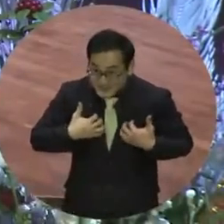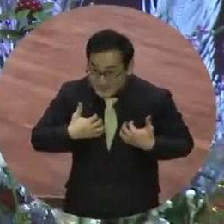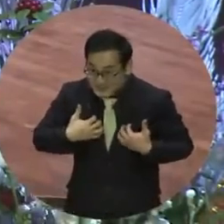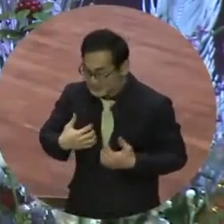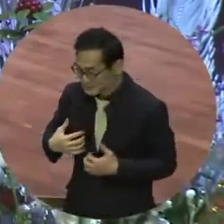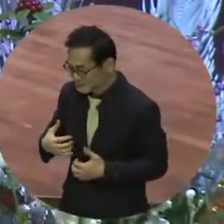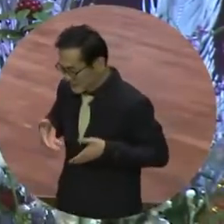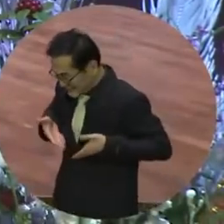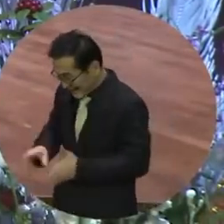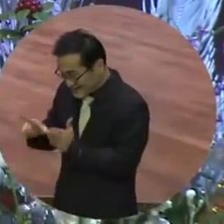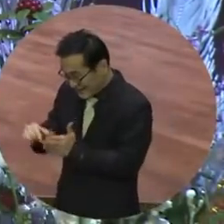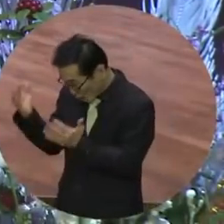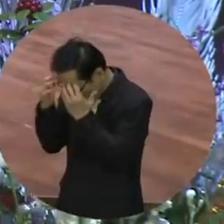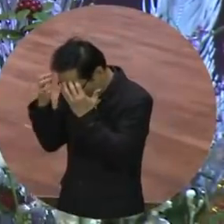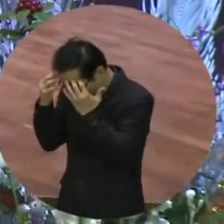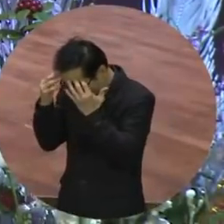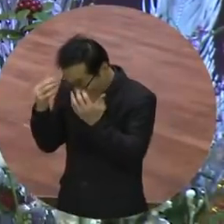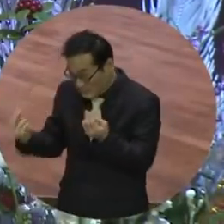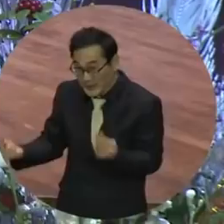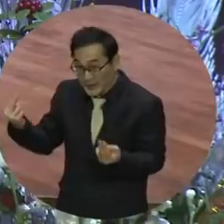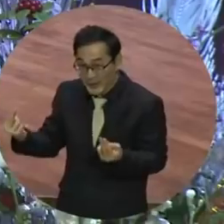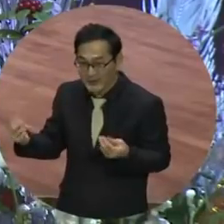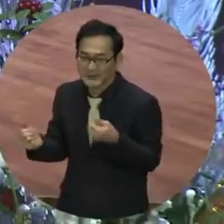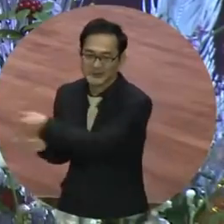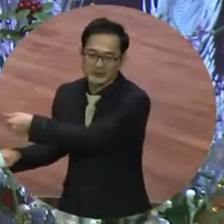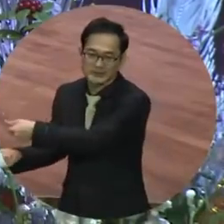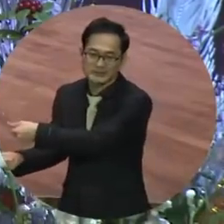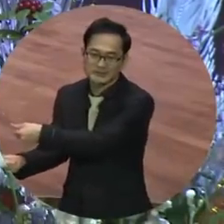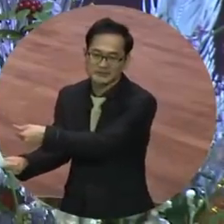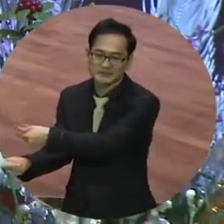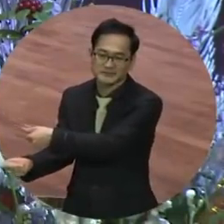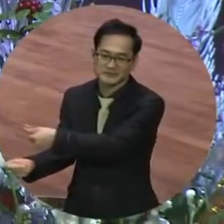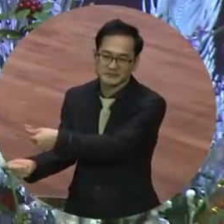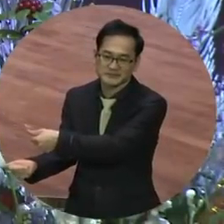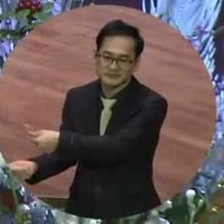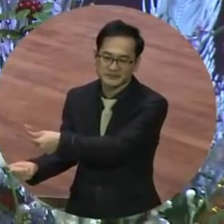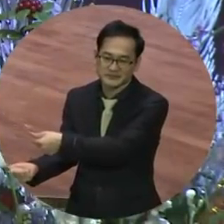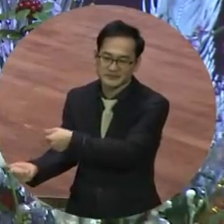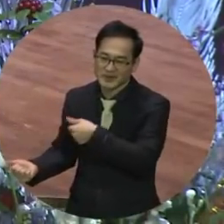고통과는 비교가 안 된다는 거예요. 해산의 그 고통과는.